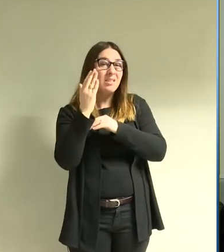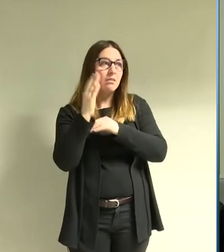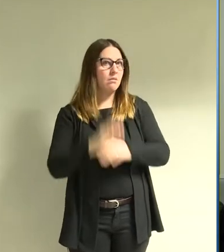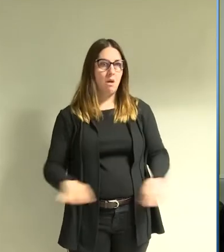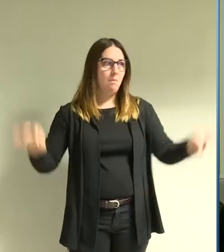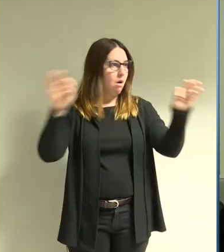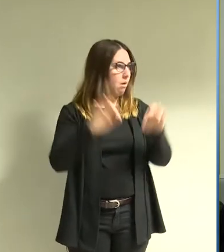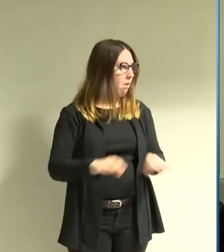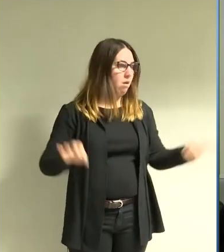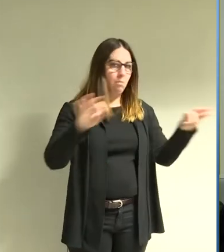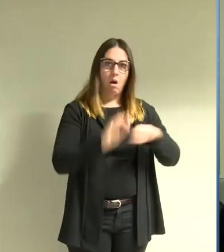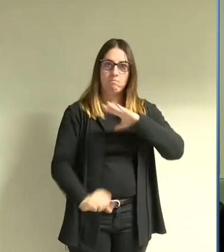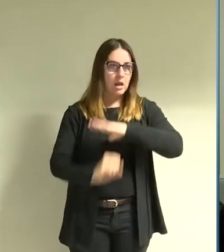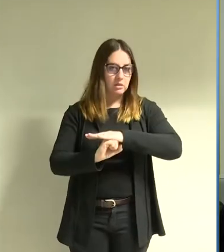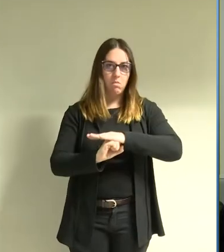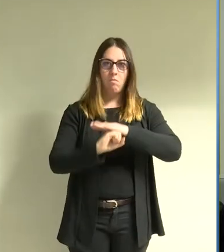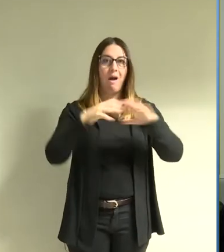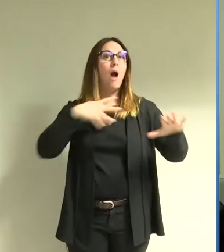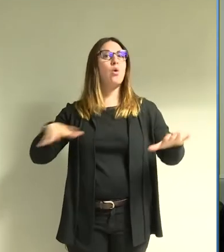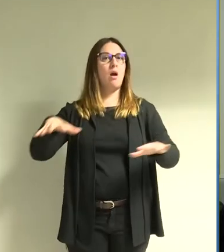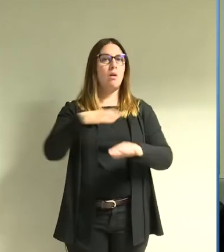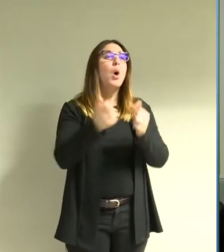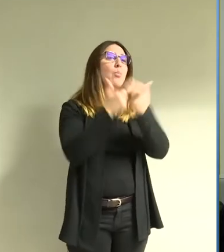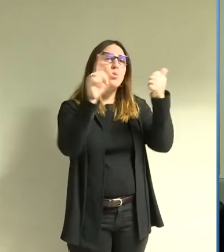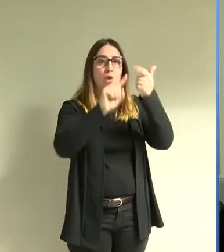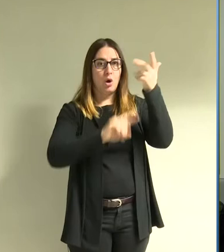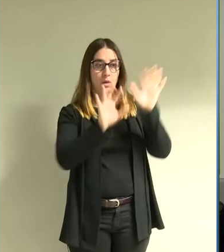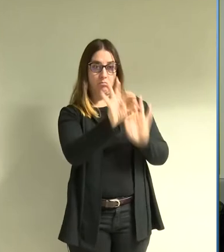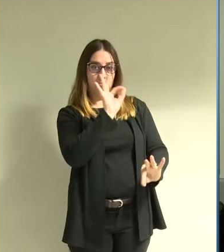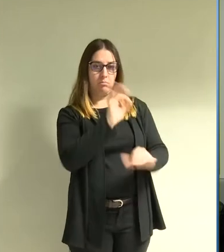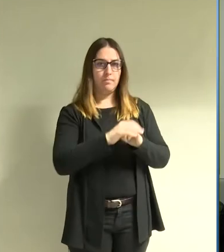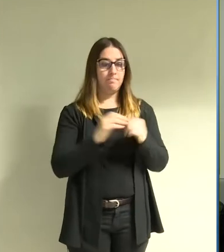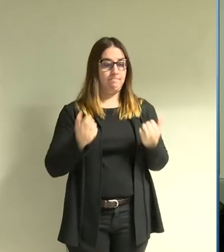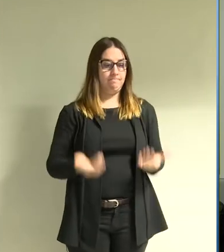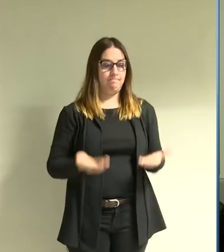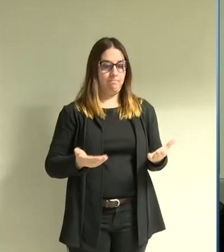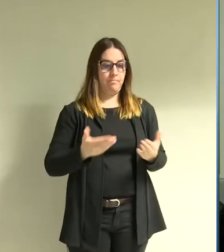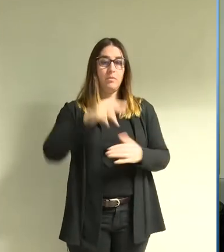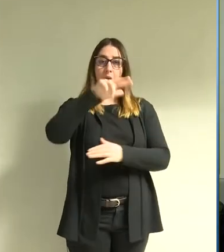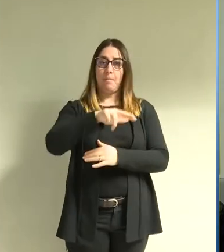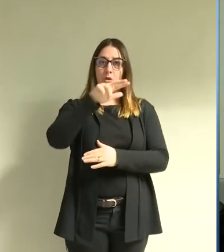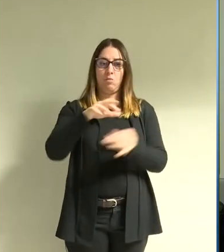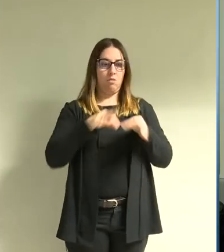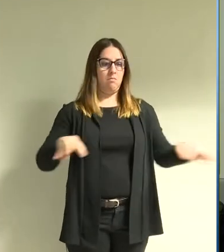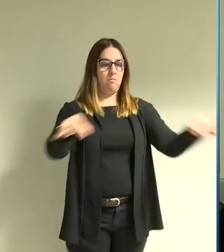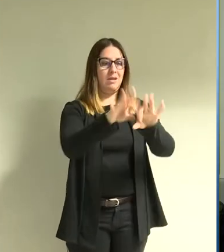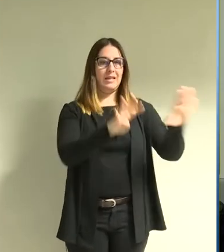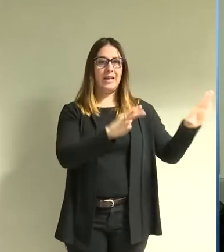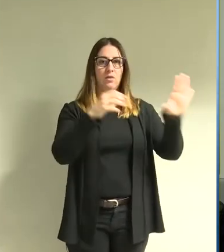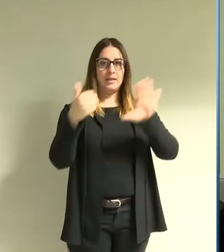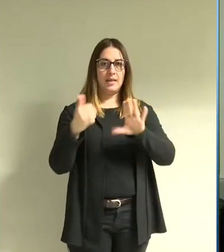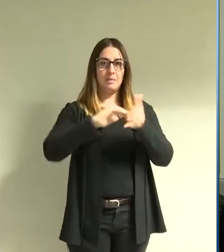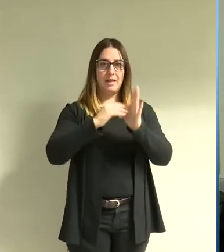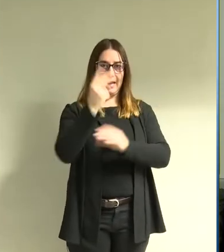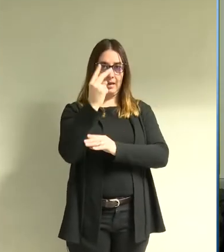vous avez par exemple alors y en a plusieurs mais je vous en cite un actuellement un logement de 96 mètres carrés en